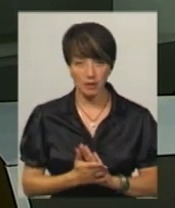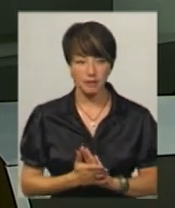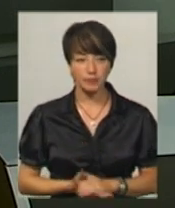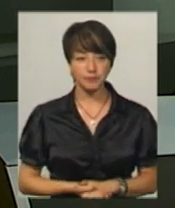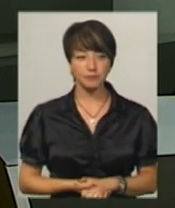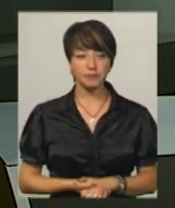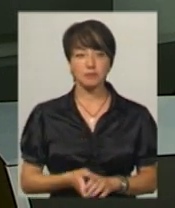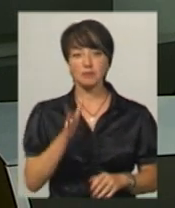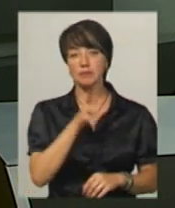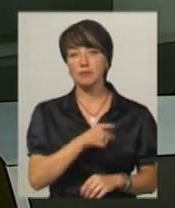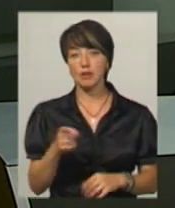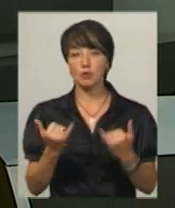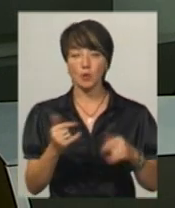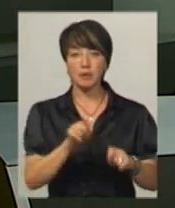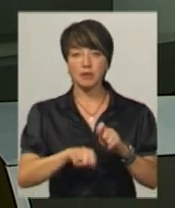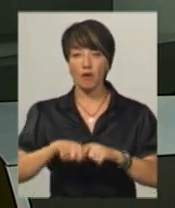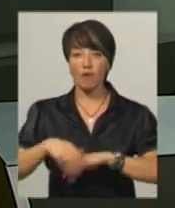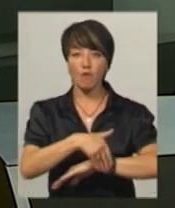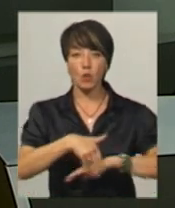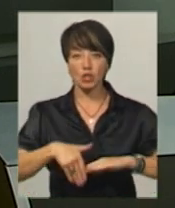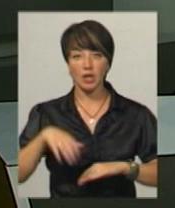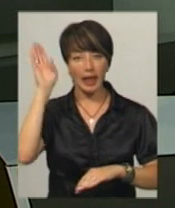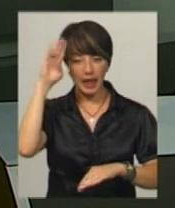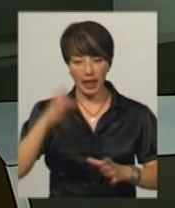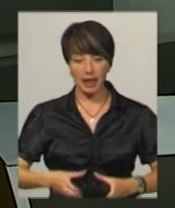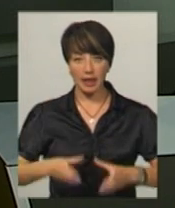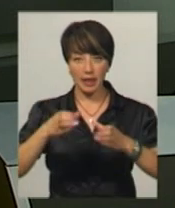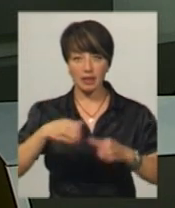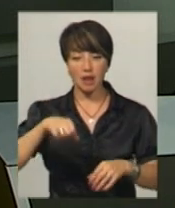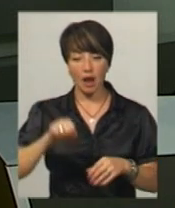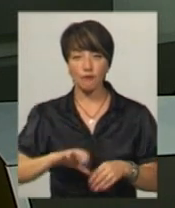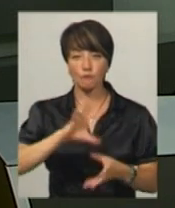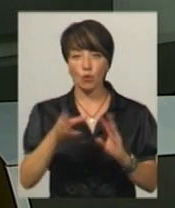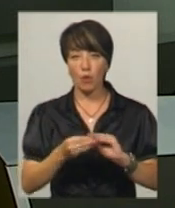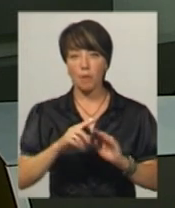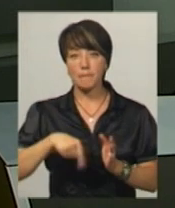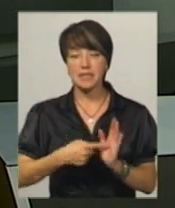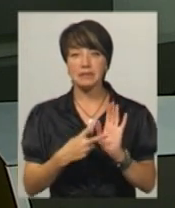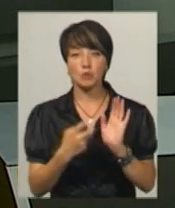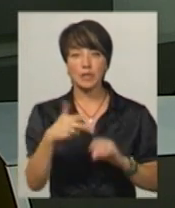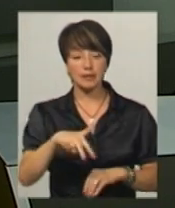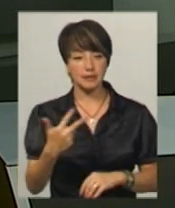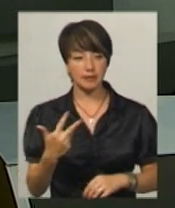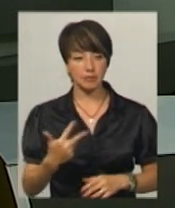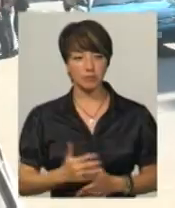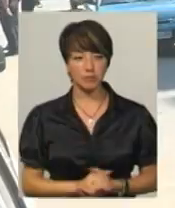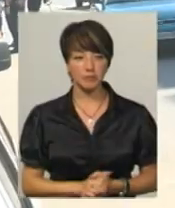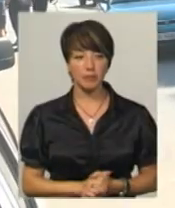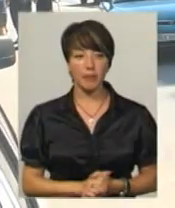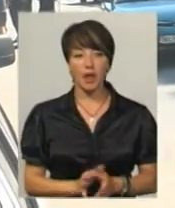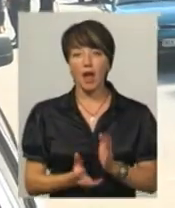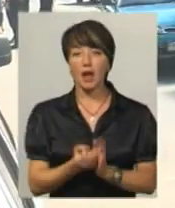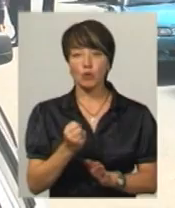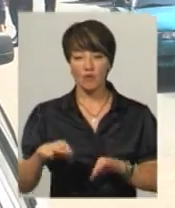Андрій Дідур під час сьогоднішньої перевірки вуличних гідрантів. За його словами, всього у місті їх 733.